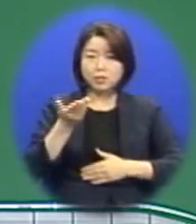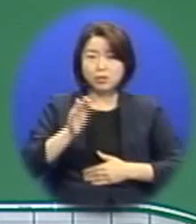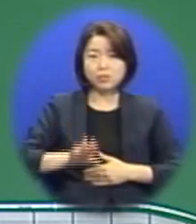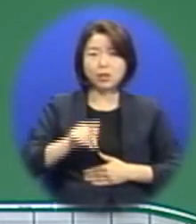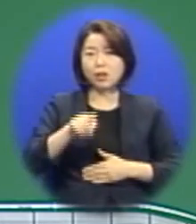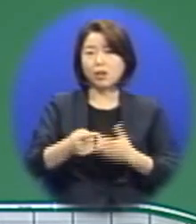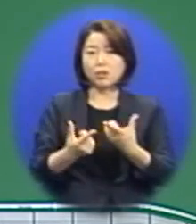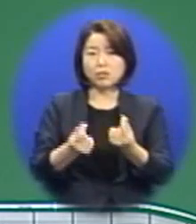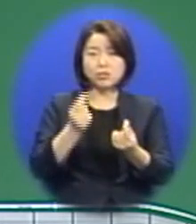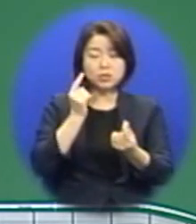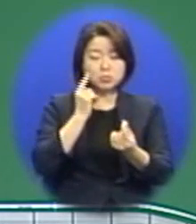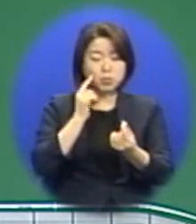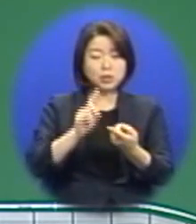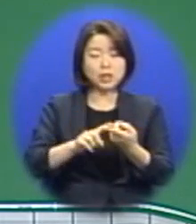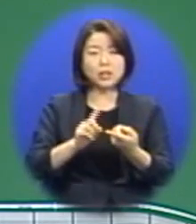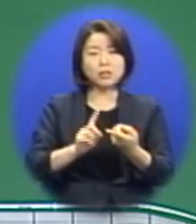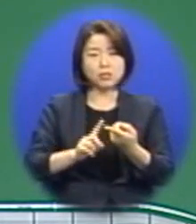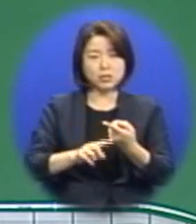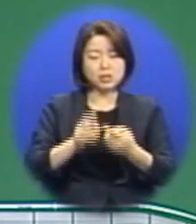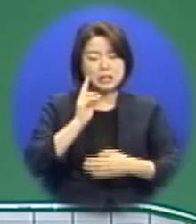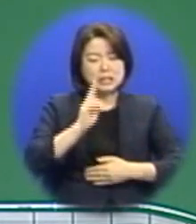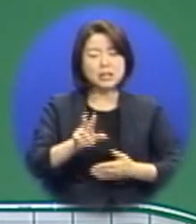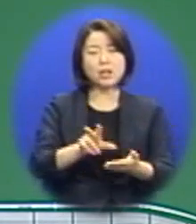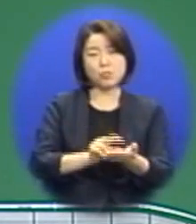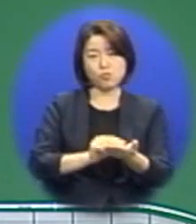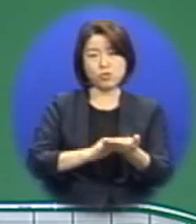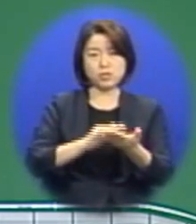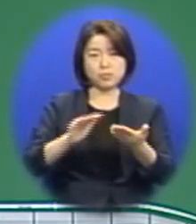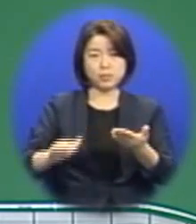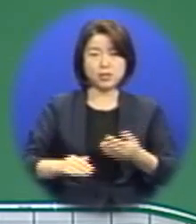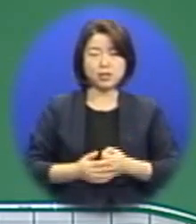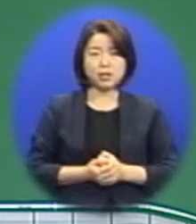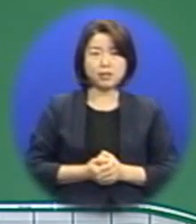못한 게 얼마나 심각합니까? 여러분,